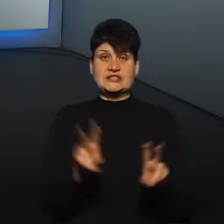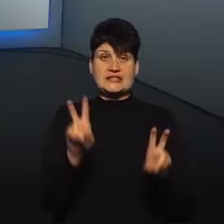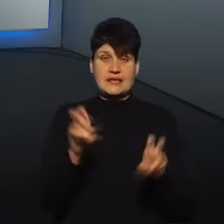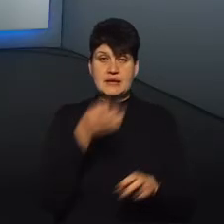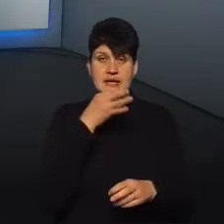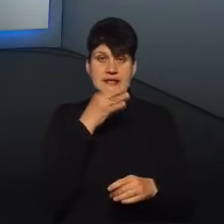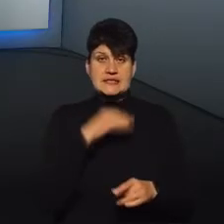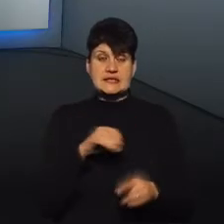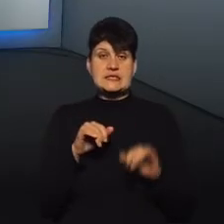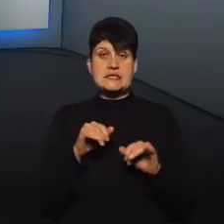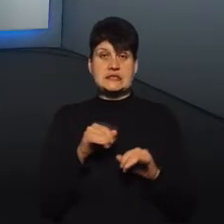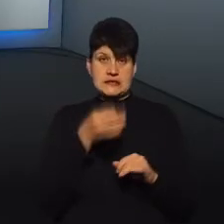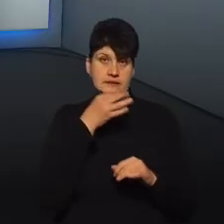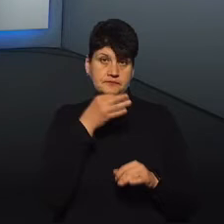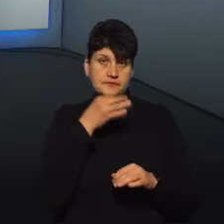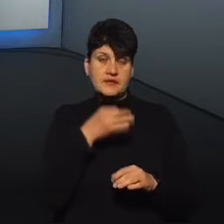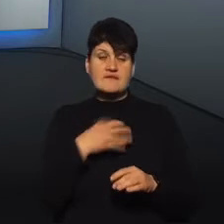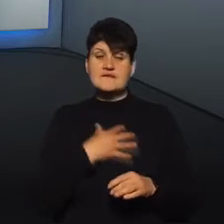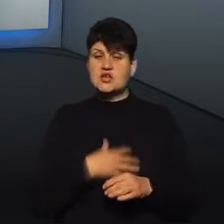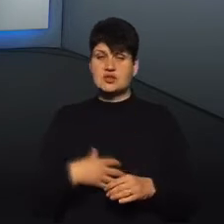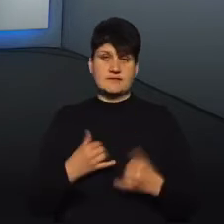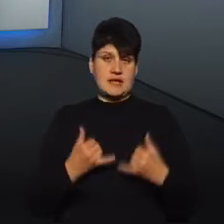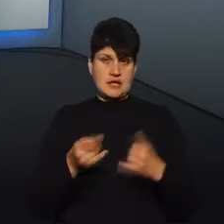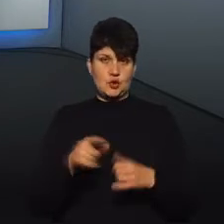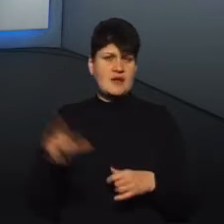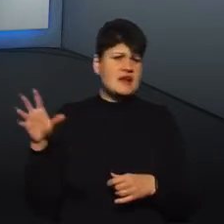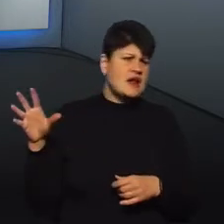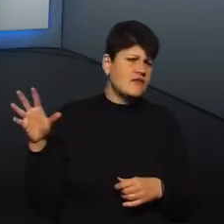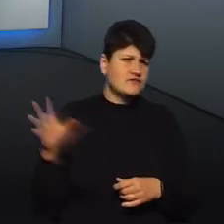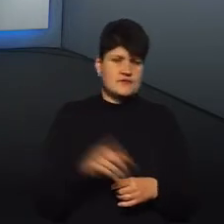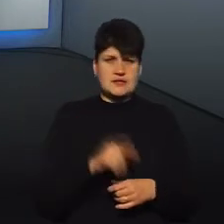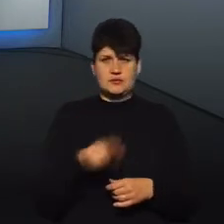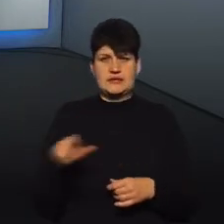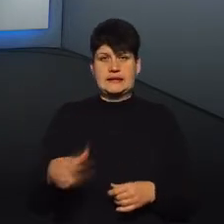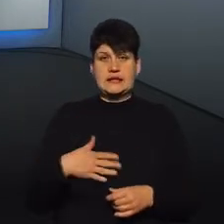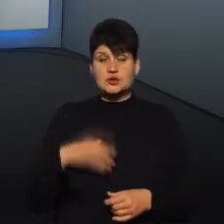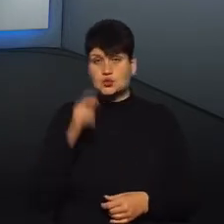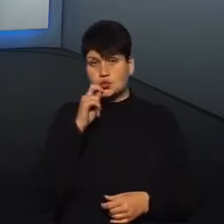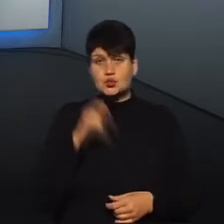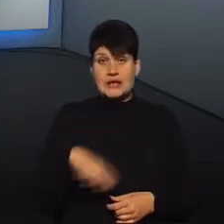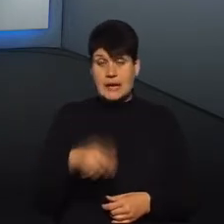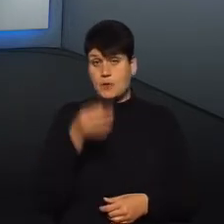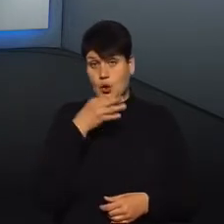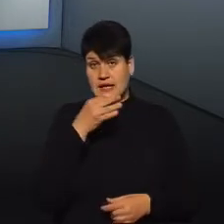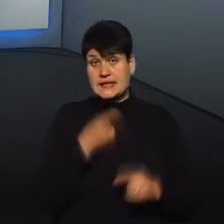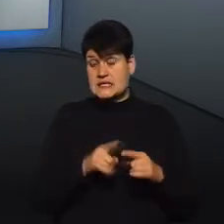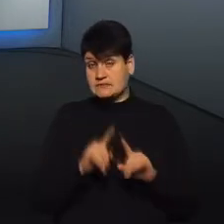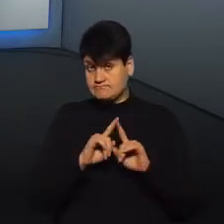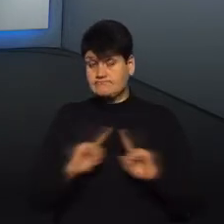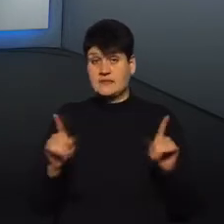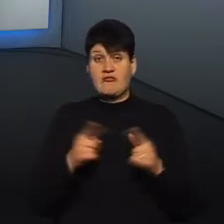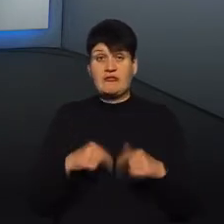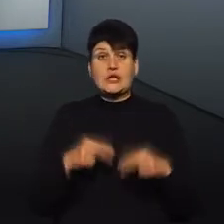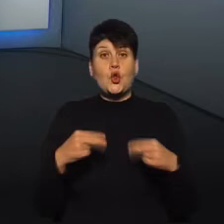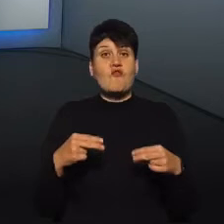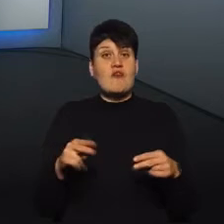надзвичайно актуально для тернополян, взагалі для всіх громадян нашої країни, оскільки ліки – це досить такий специфічний вид товару, і тому розмову